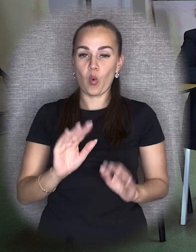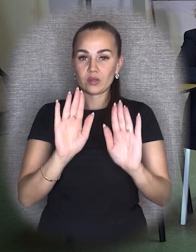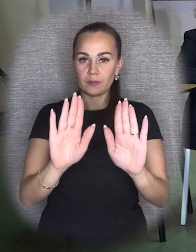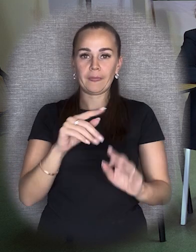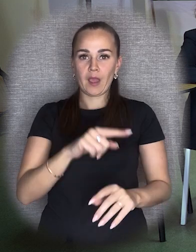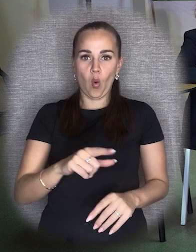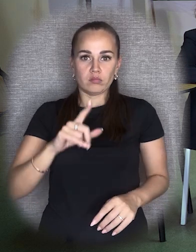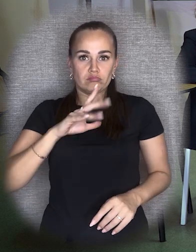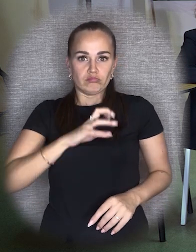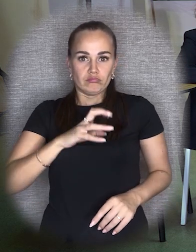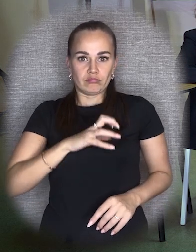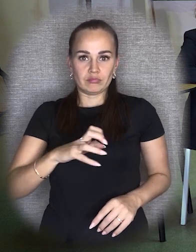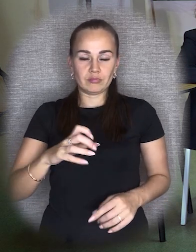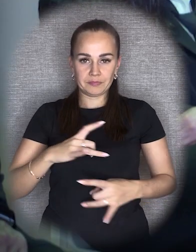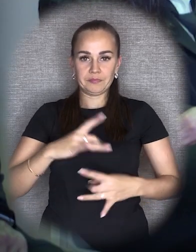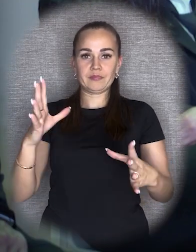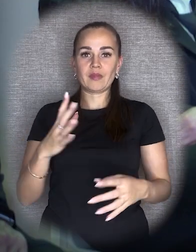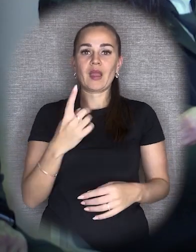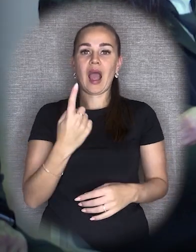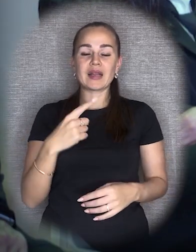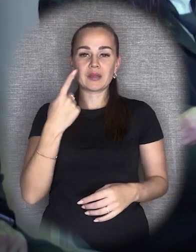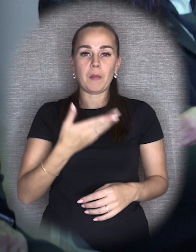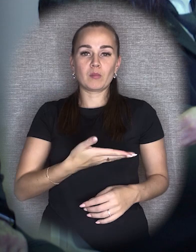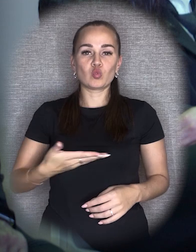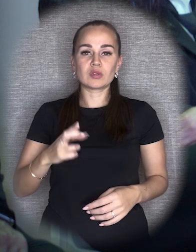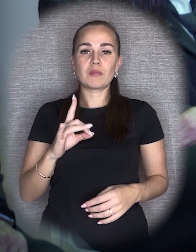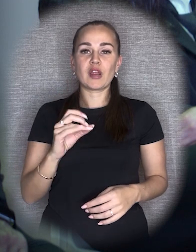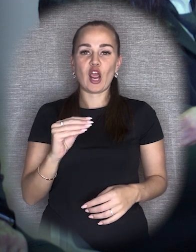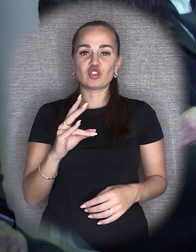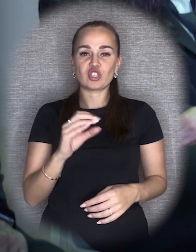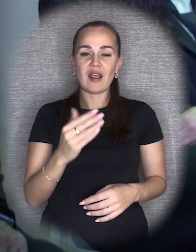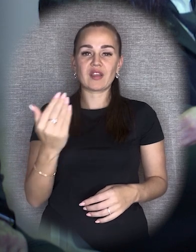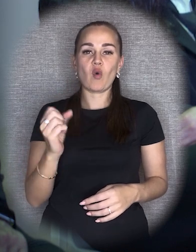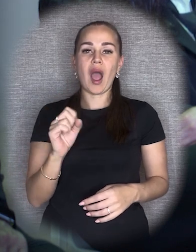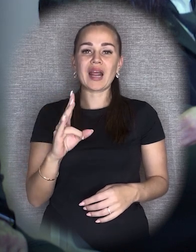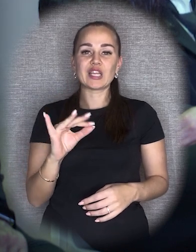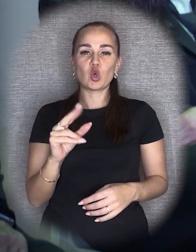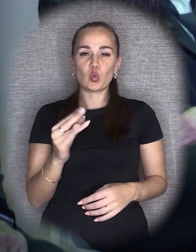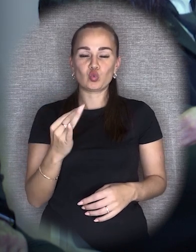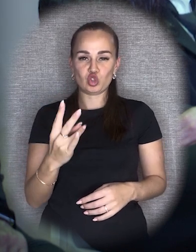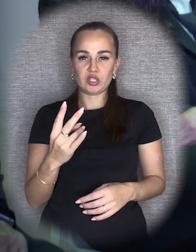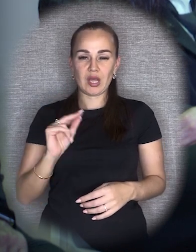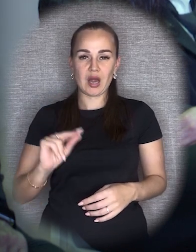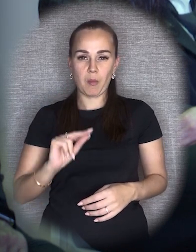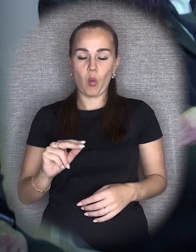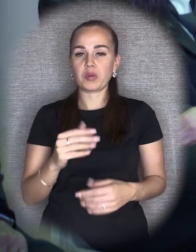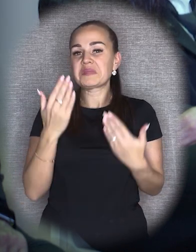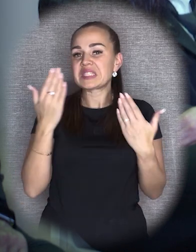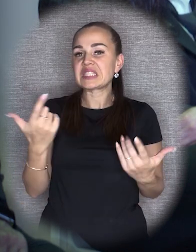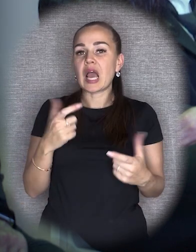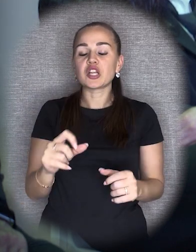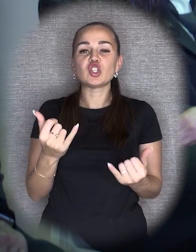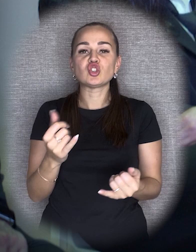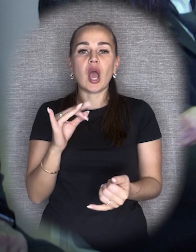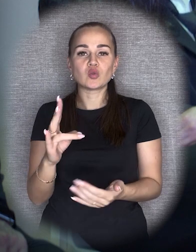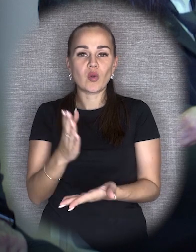его гнев. Одна работа — это был бюст Брежнева, работа Аникушина. Не знаю, где он находится сейчас, не знаю его историю,